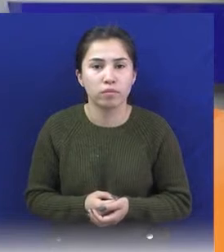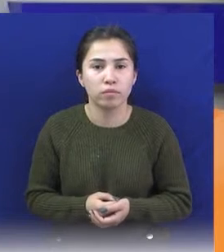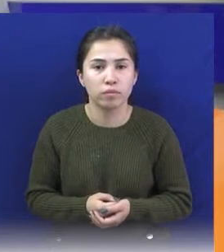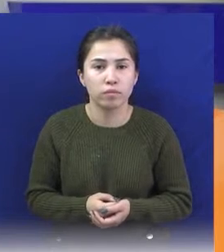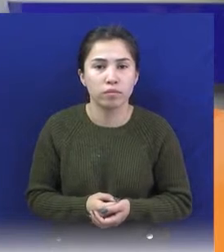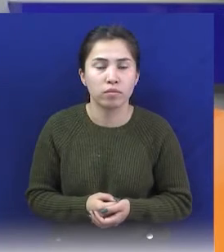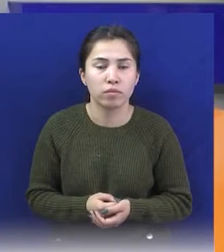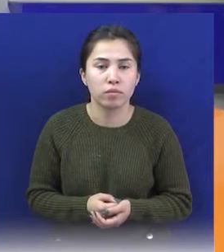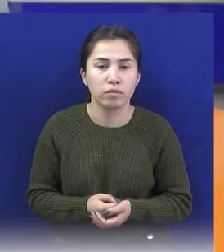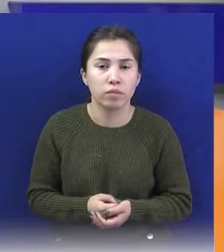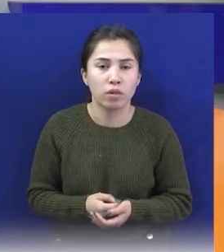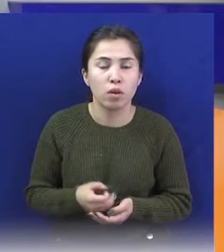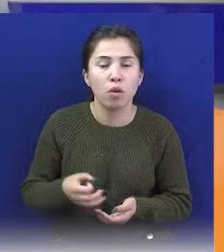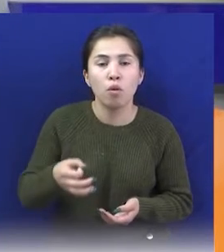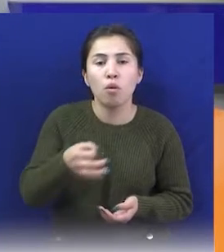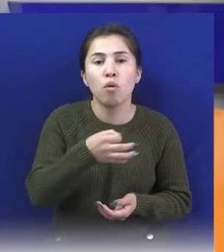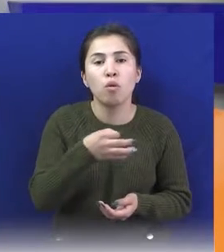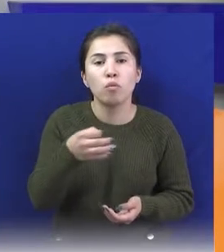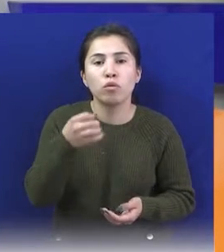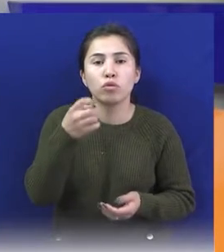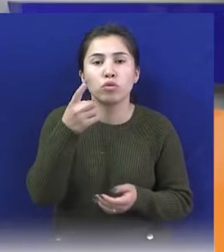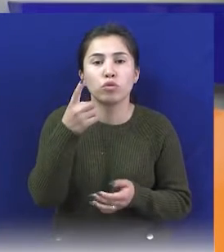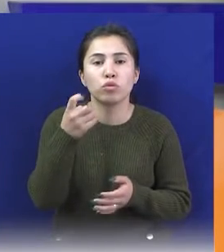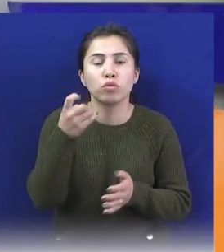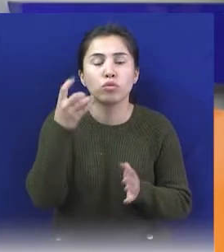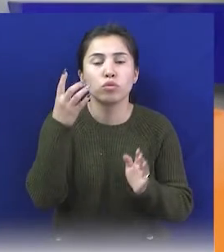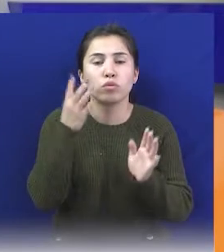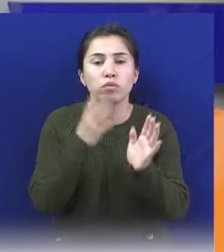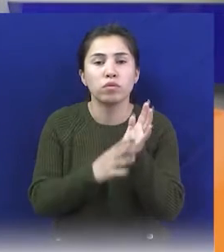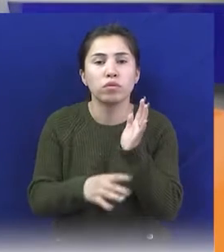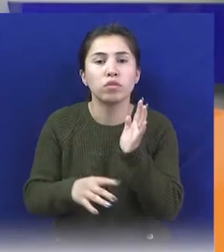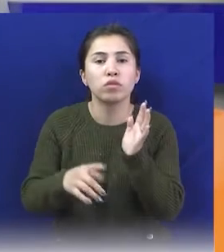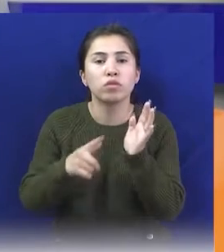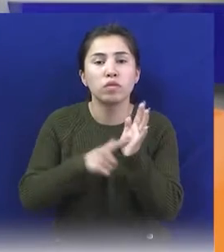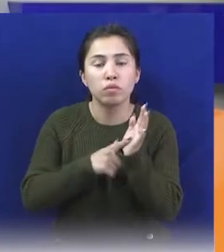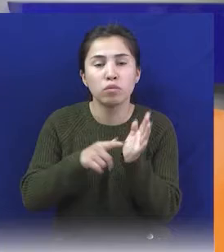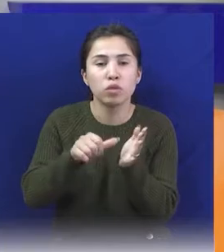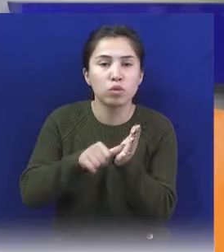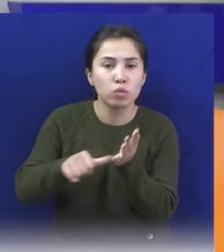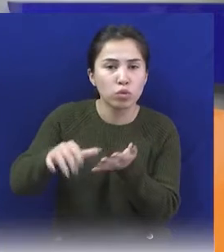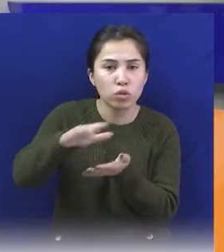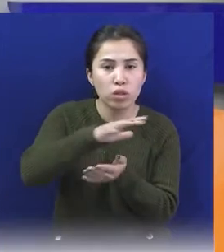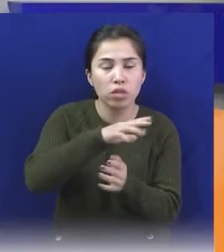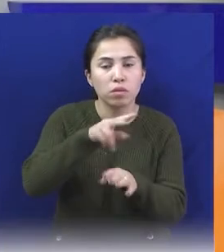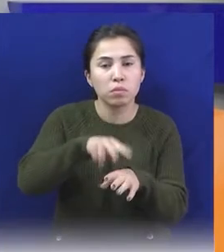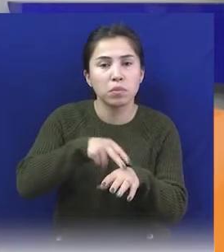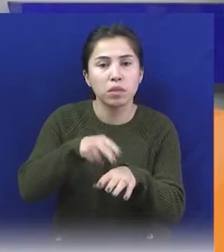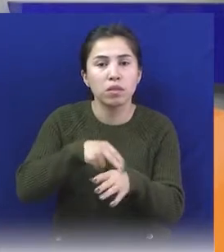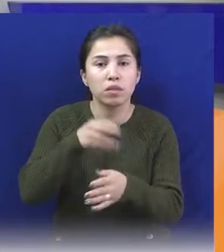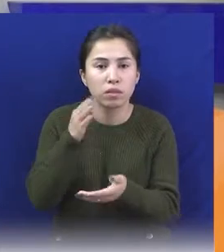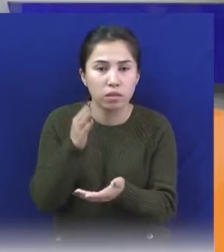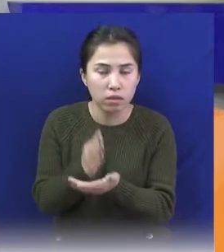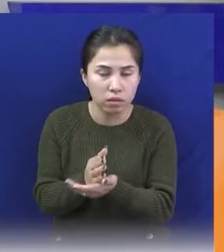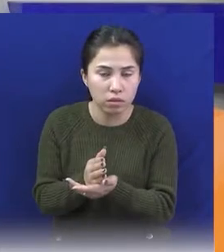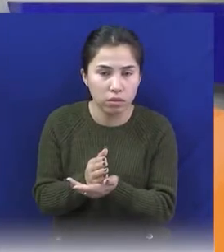По итогам 9 месяцев социально-экономические показатели неплохие. Тем не менее, по некоторым отраслям показатель ниже республиканского.